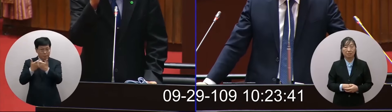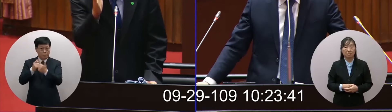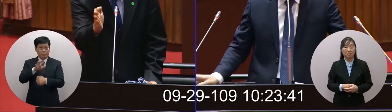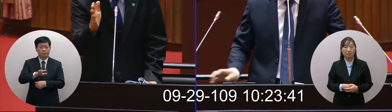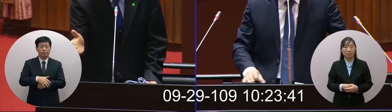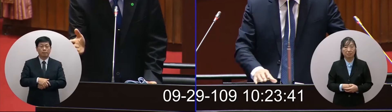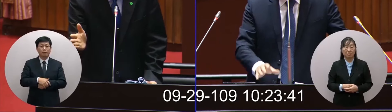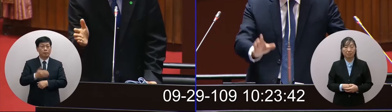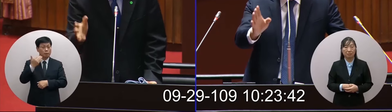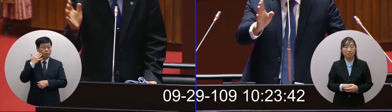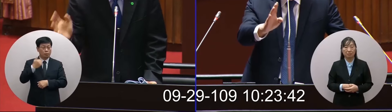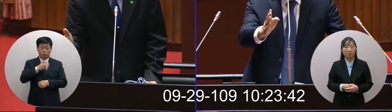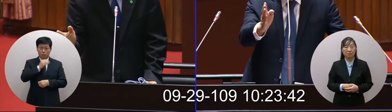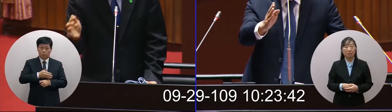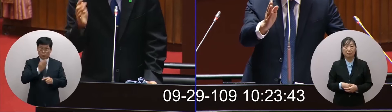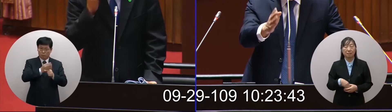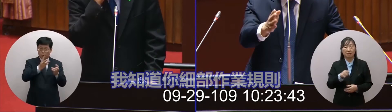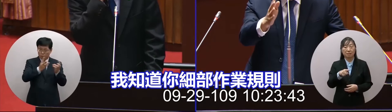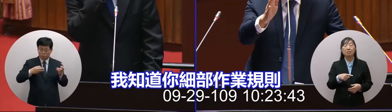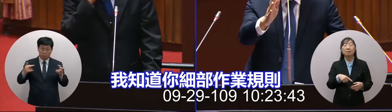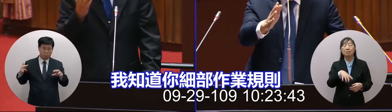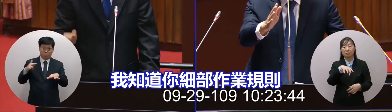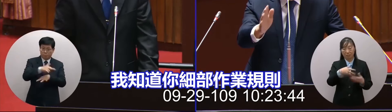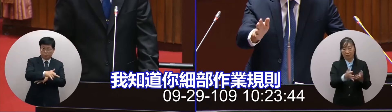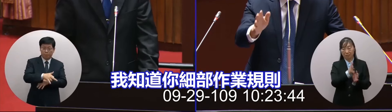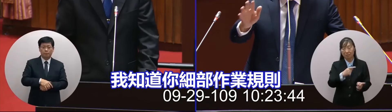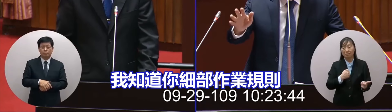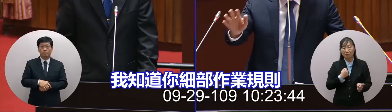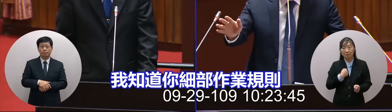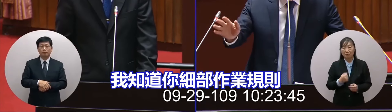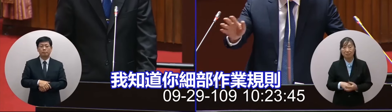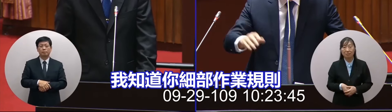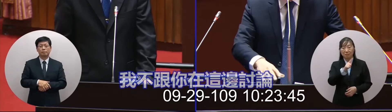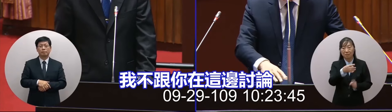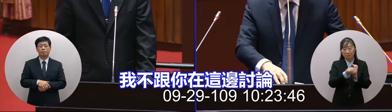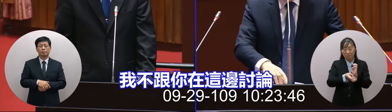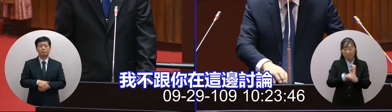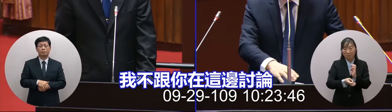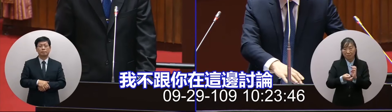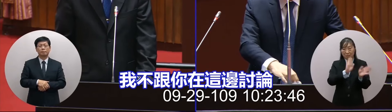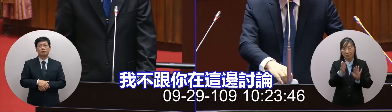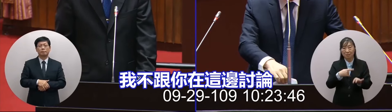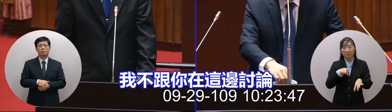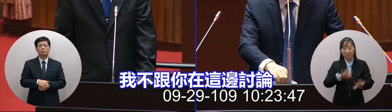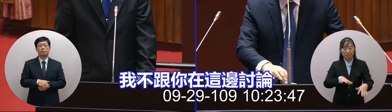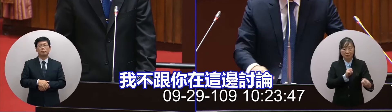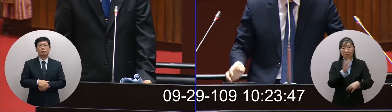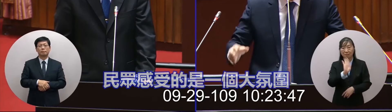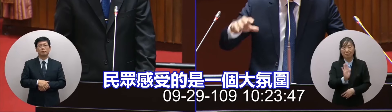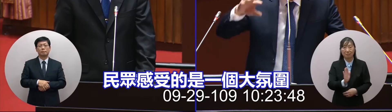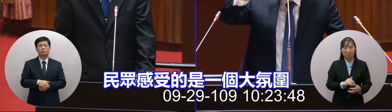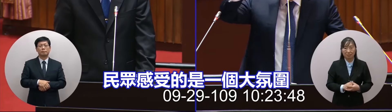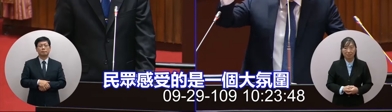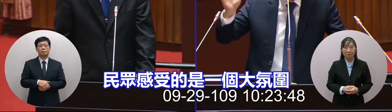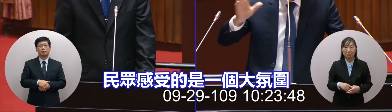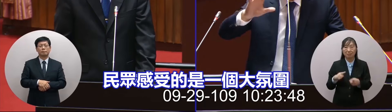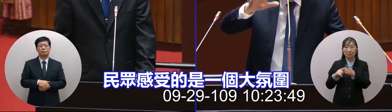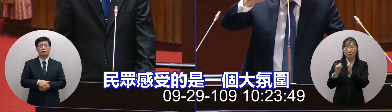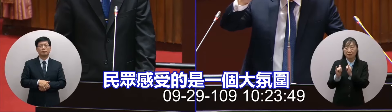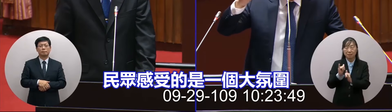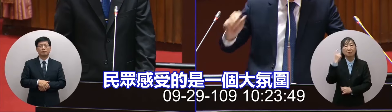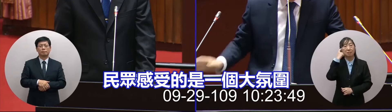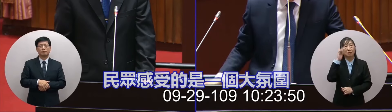定。他通过中线到我们本岛。 部长，我知道你那个西部的作业规则，我不跟你在这边讨论了哈。民众